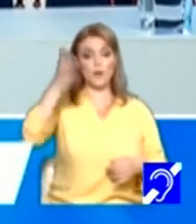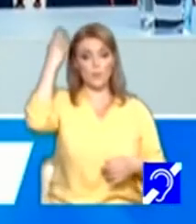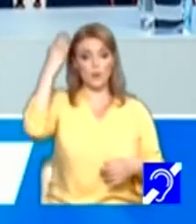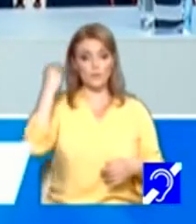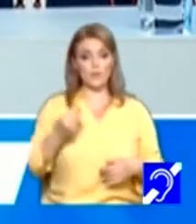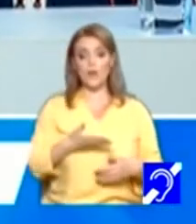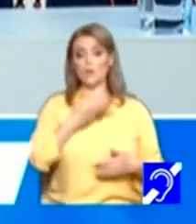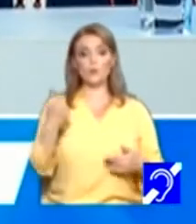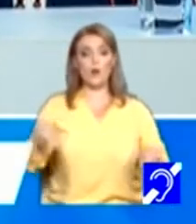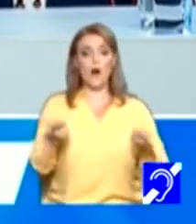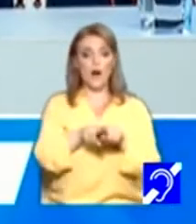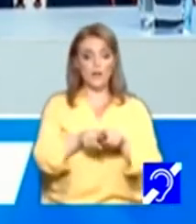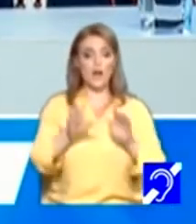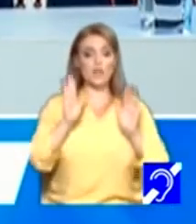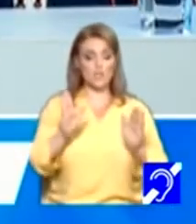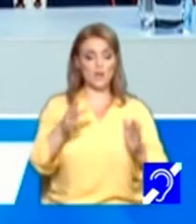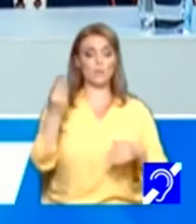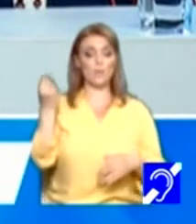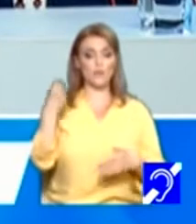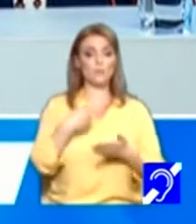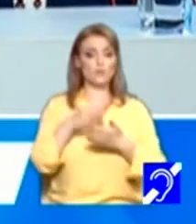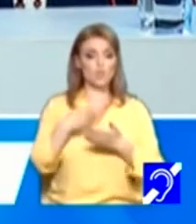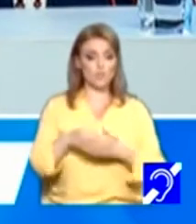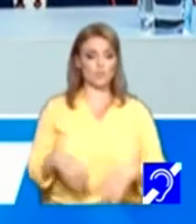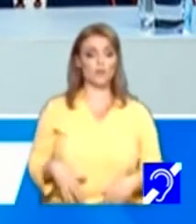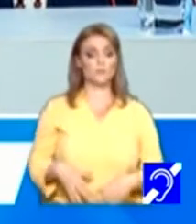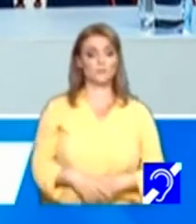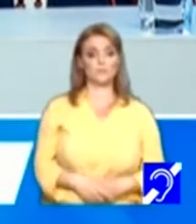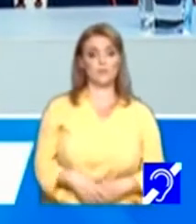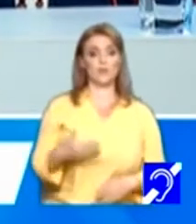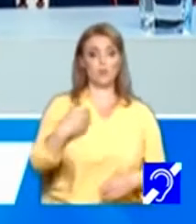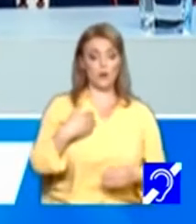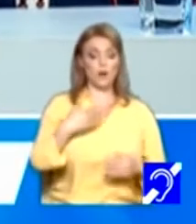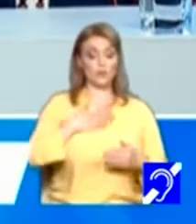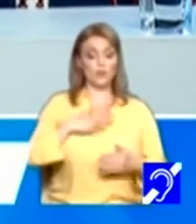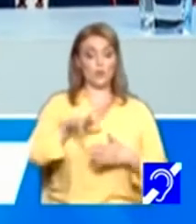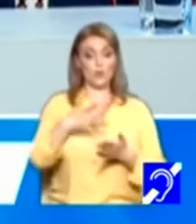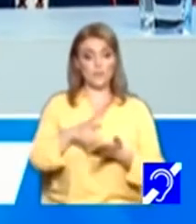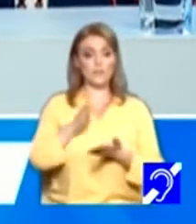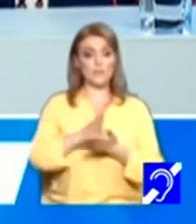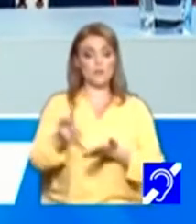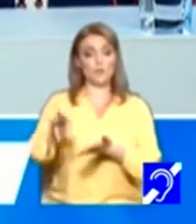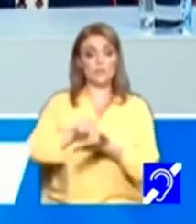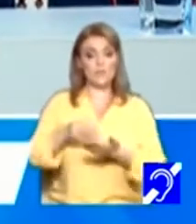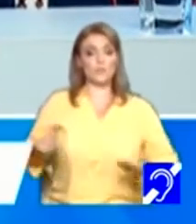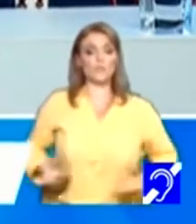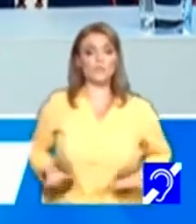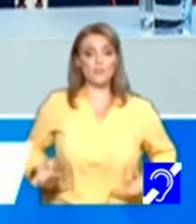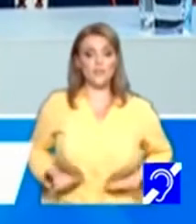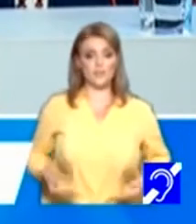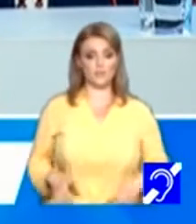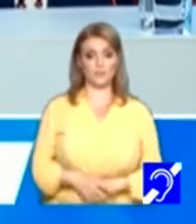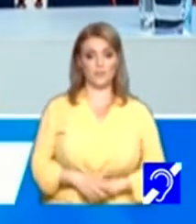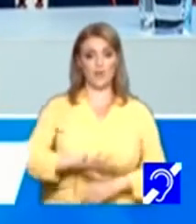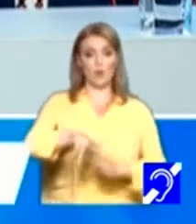Moldova nu are performanță. Ne mai vorbim de municipiu. Municipiul Orhei este exemplu viu astăzi de dezvoltare a Republicii Moldova. Raionul